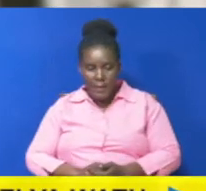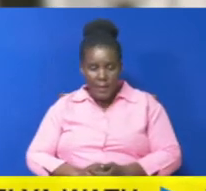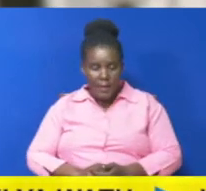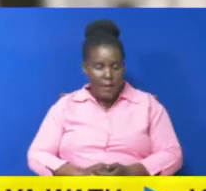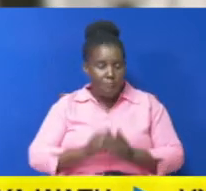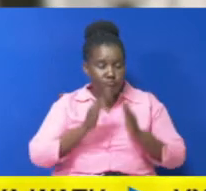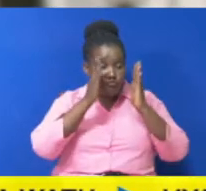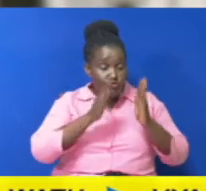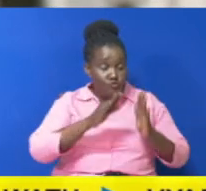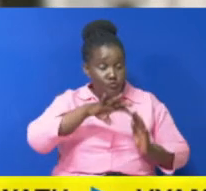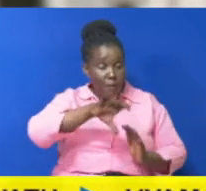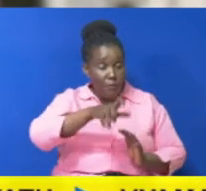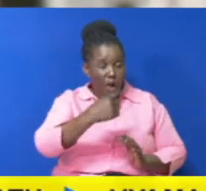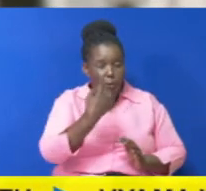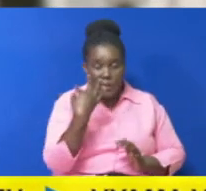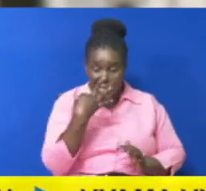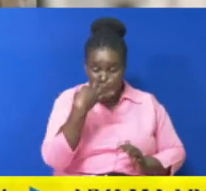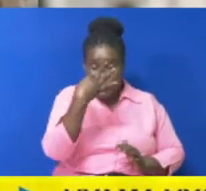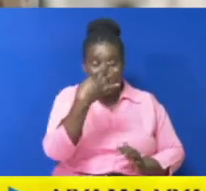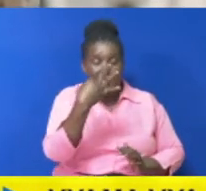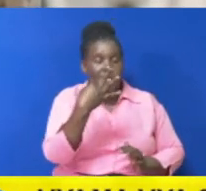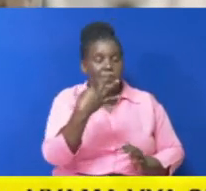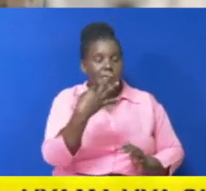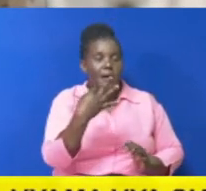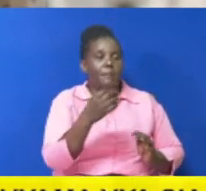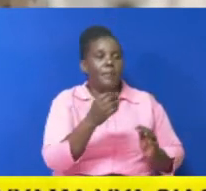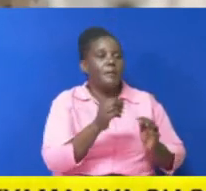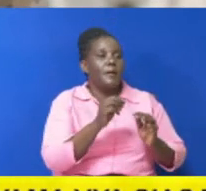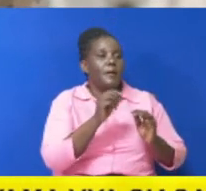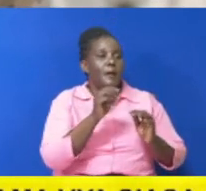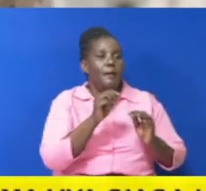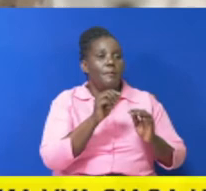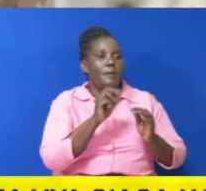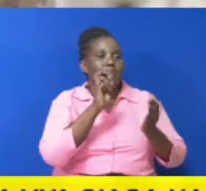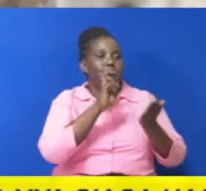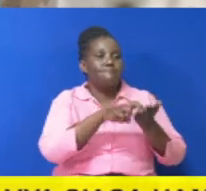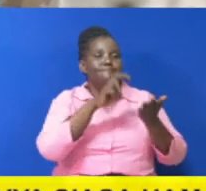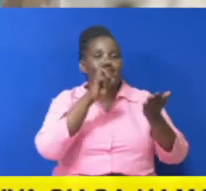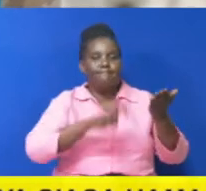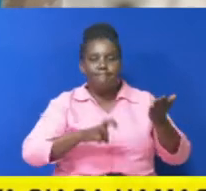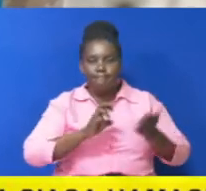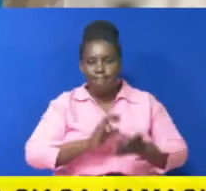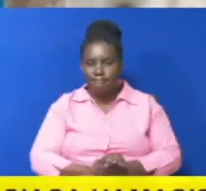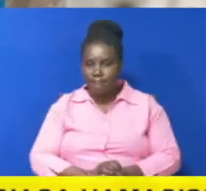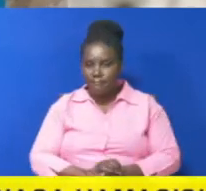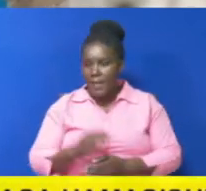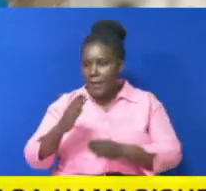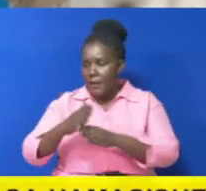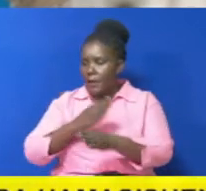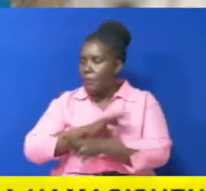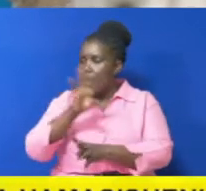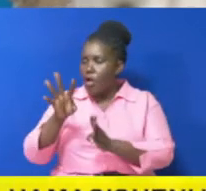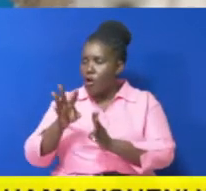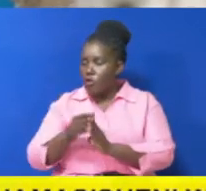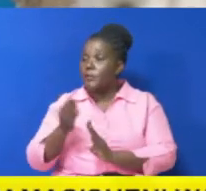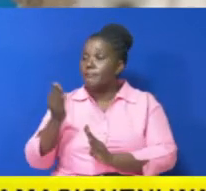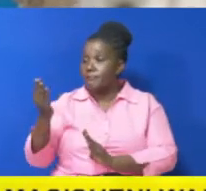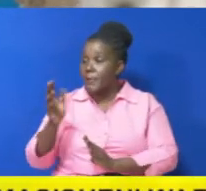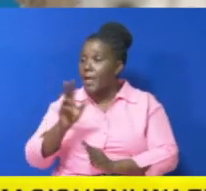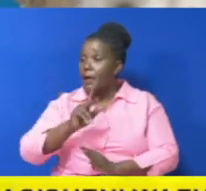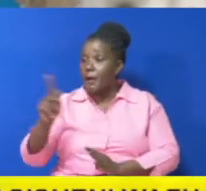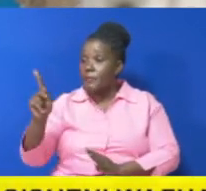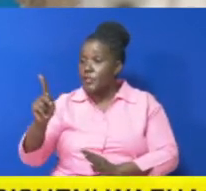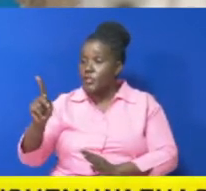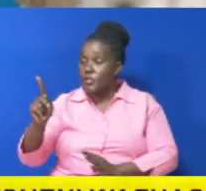Chegeni. Taarifa ya kurugenzi ya mawasiliano Ikulu imesema kuwa kabla ya uteuzi huo, Meja Jenerali Suleiman Mzee alikuwa